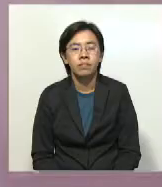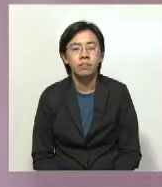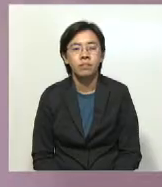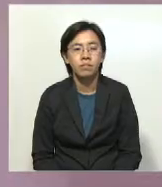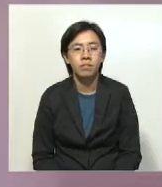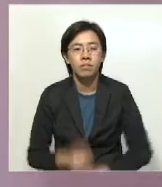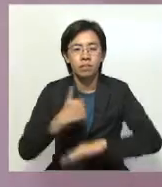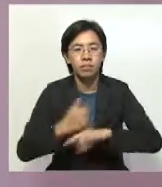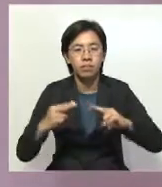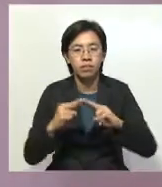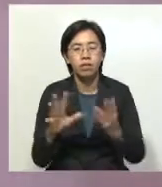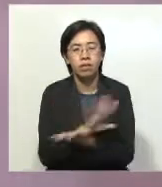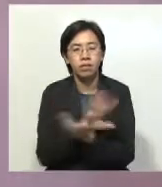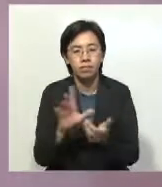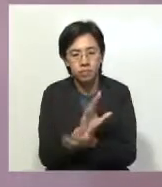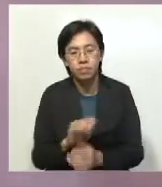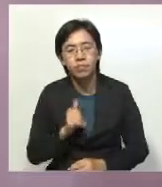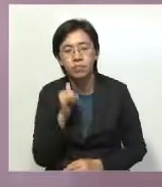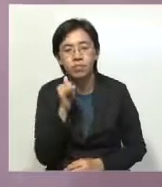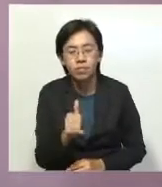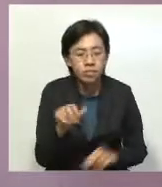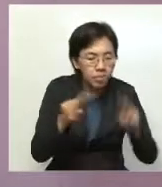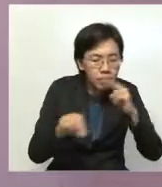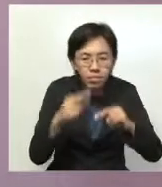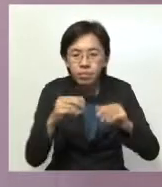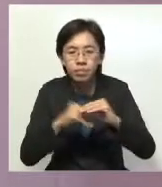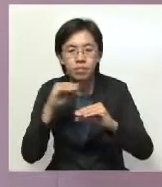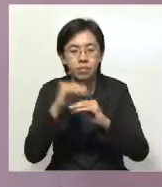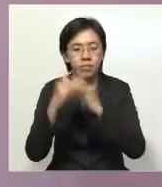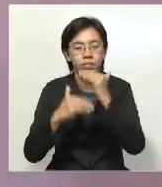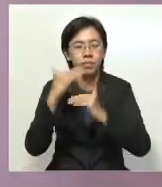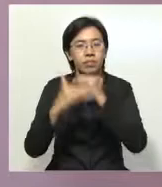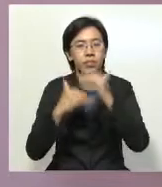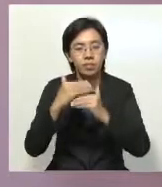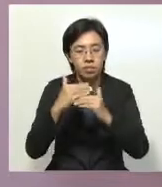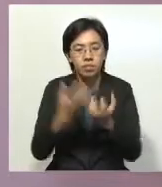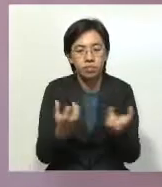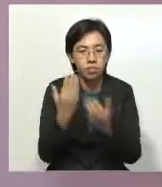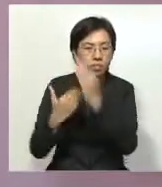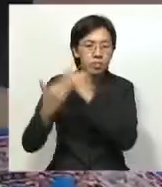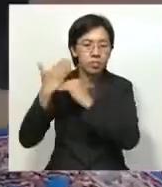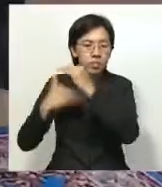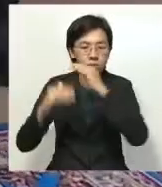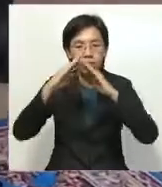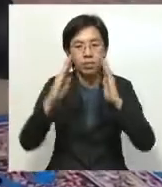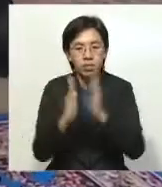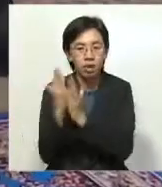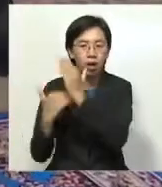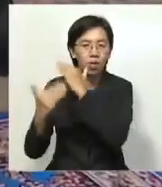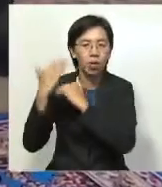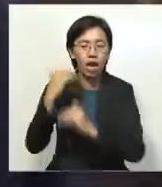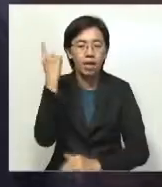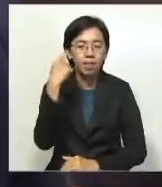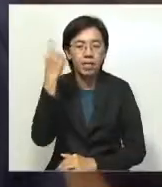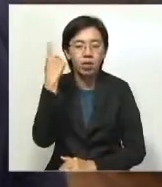ว่าการกระทรวงวัฒนธรรมติดตามการดำเนินการโครงการพัฒนาศักยภาพโบราณสถานให้เป็นแหล่งท่องเที่ยวทางวัฒนธ